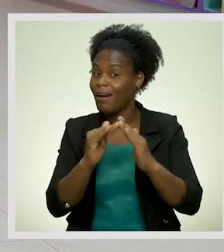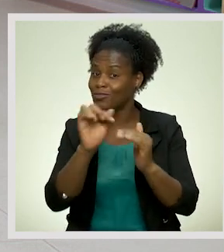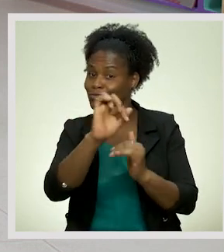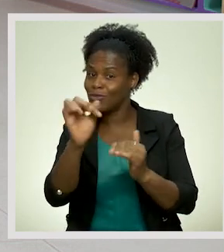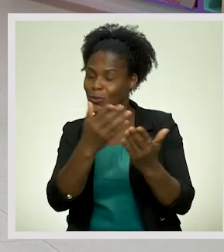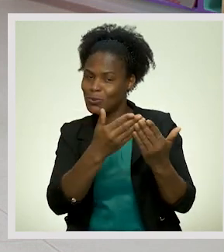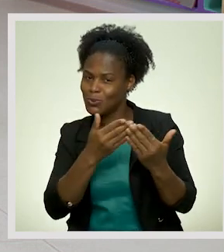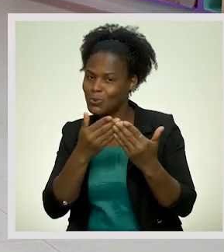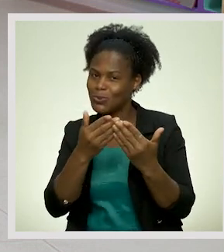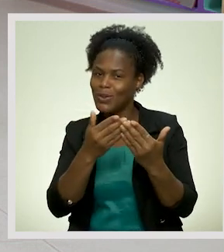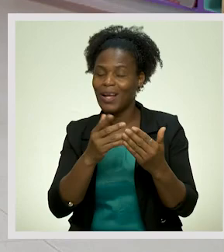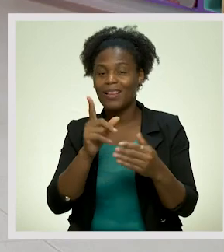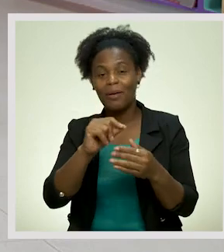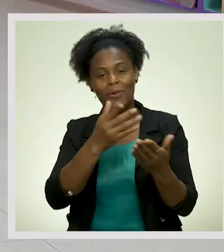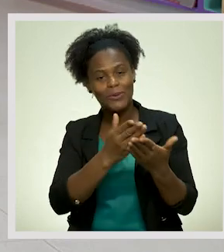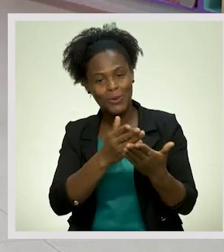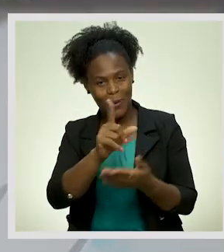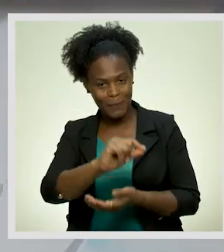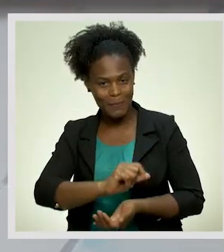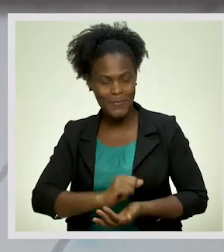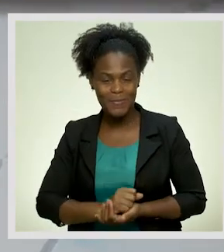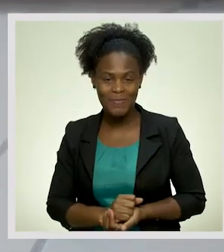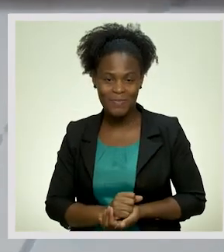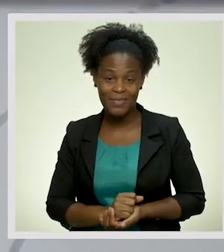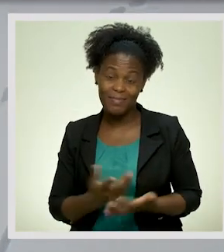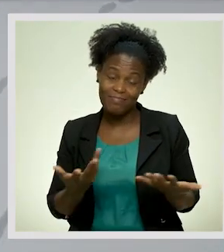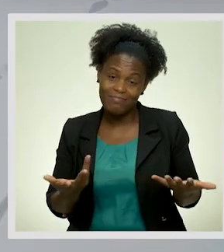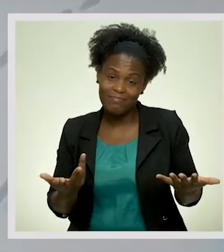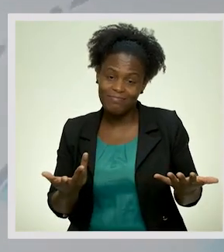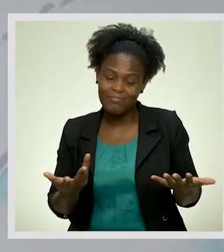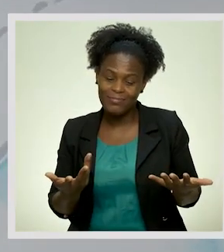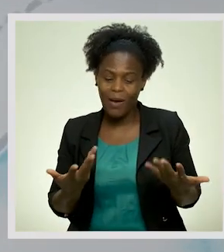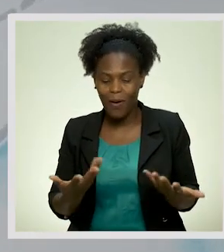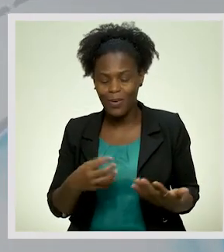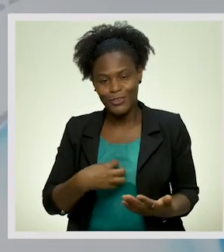maison et à l'école aussi. Et